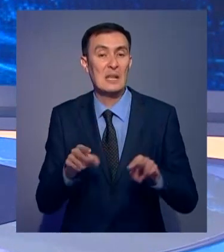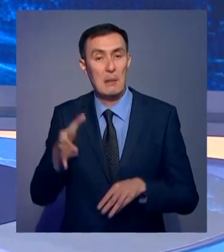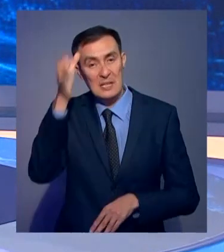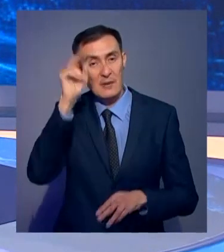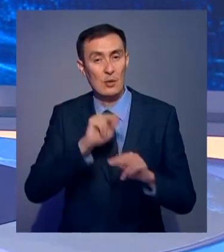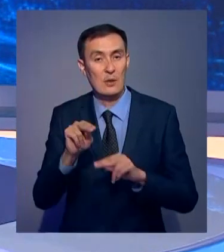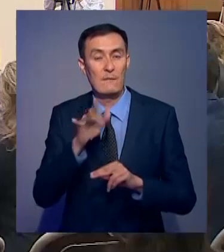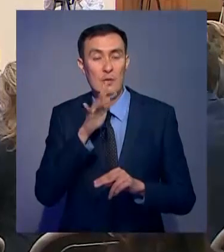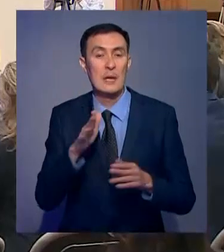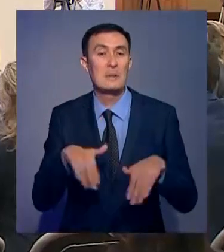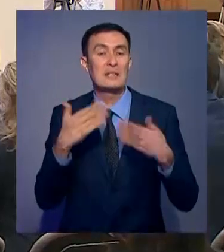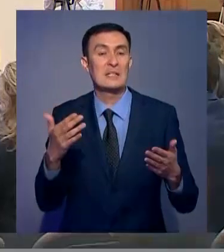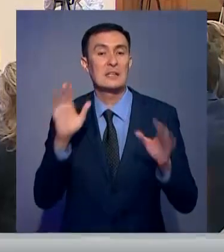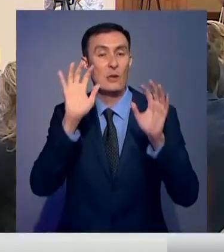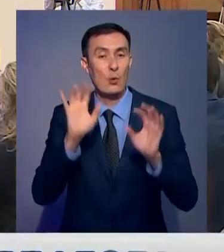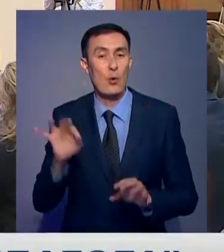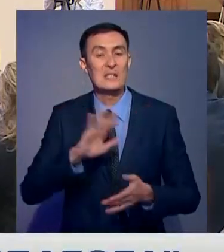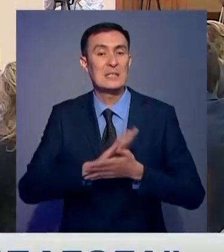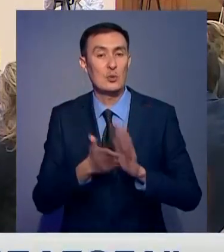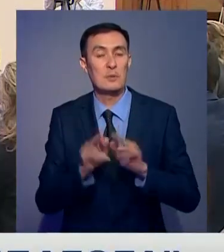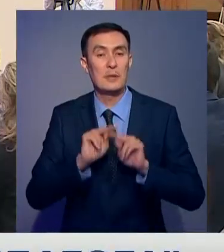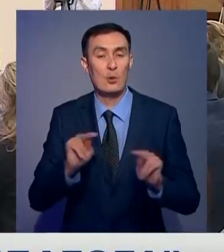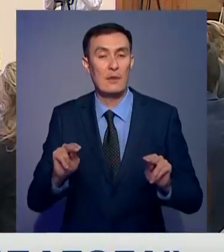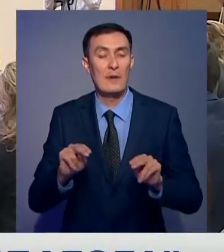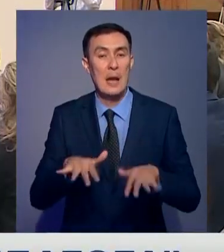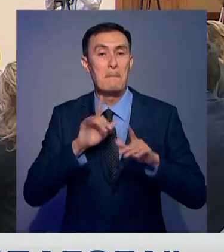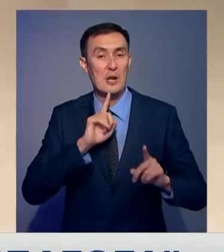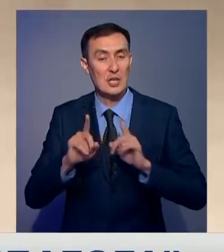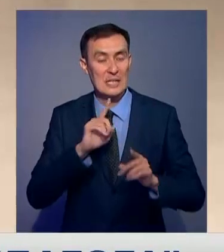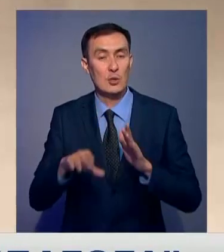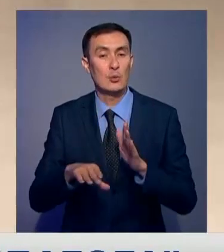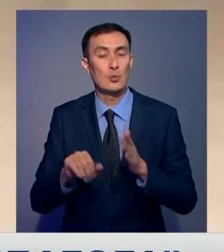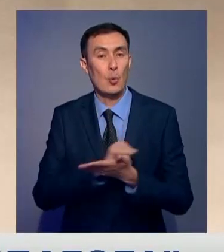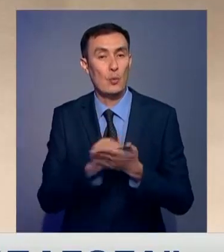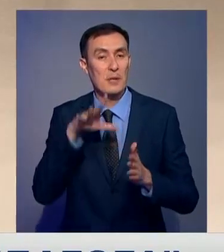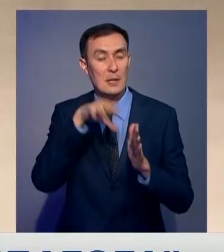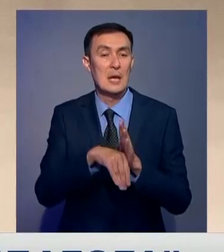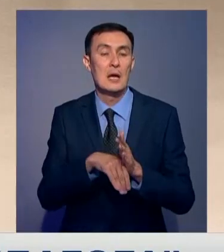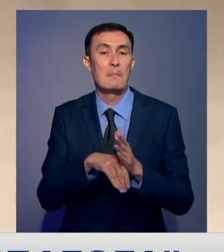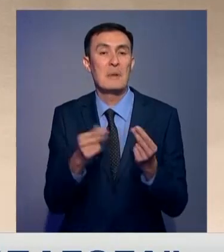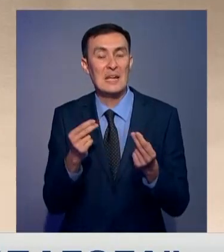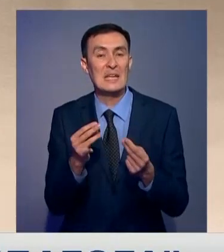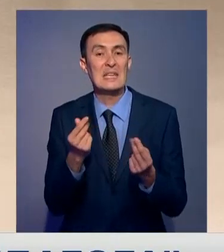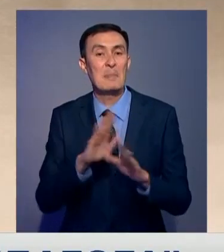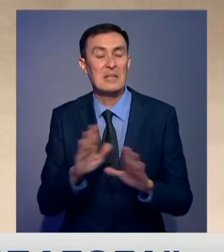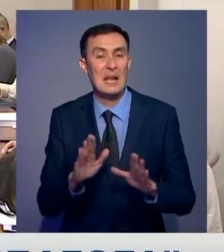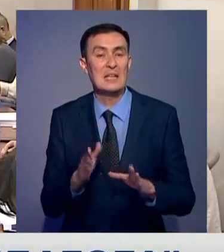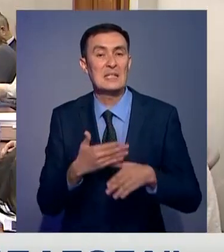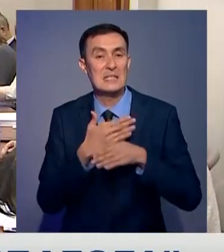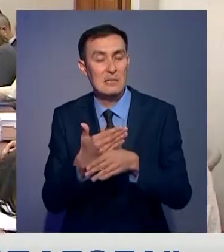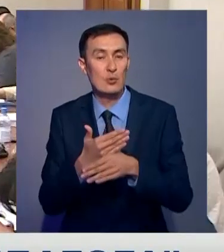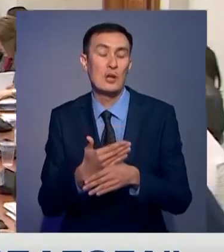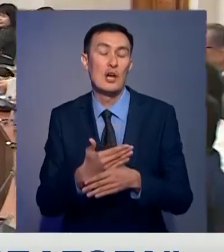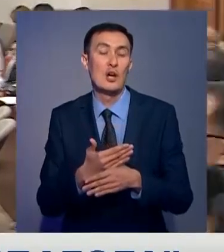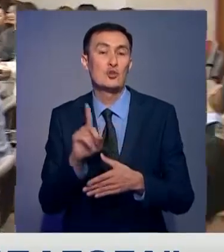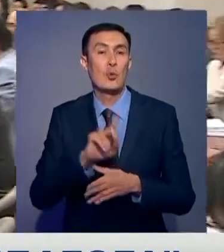и науки в ходе презентации законопроекта о статусе педагога в Мажилисе. Документ предусматривает материальные и нематериальные стимулы.